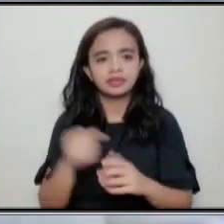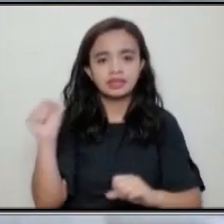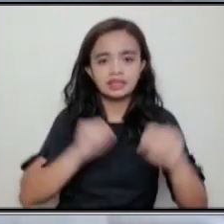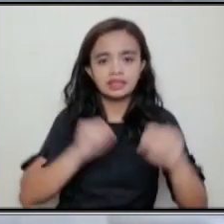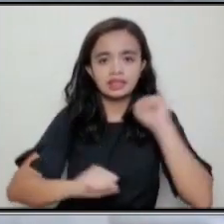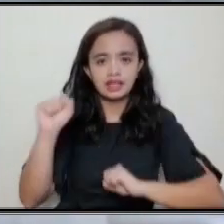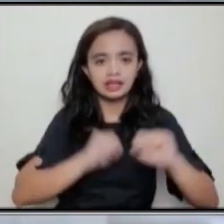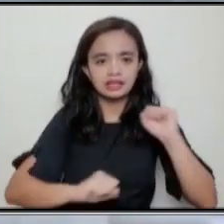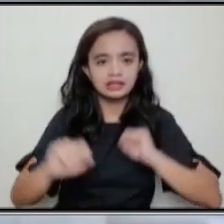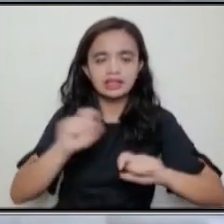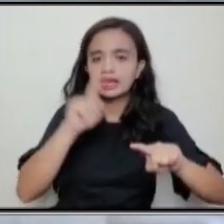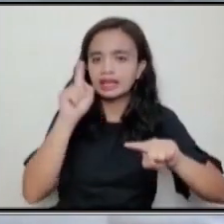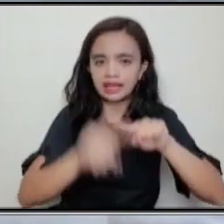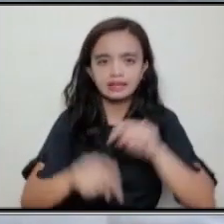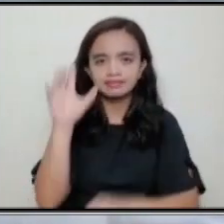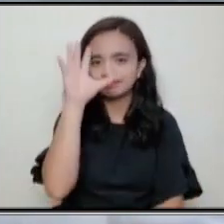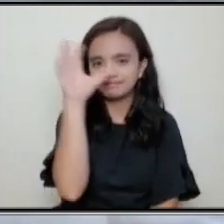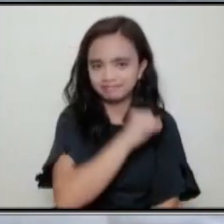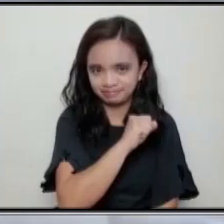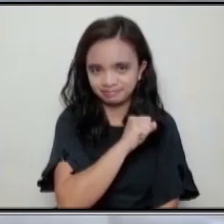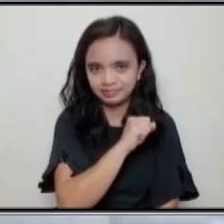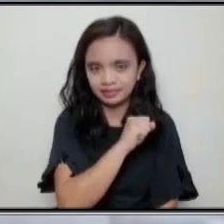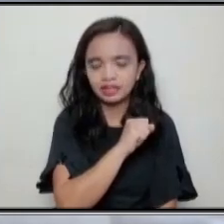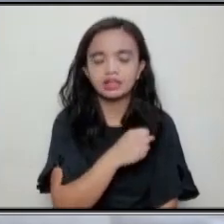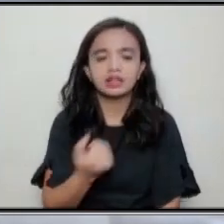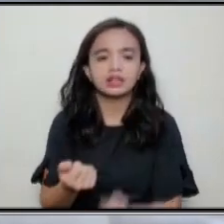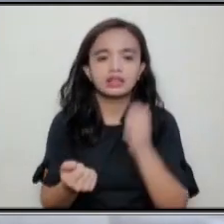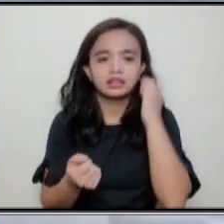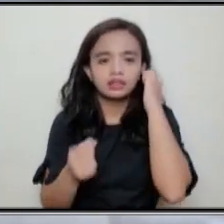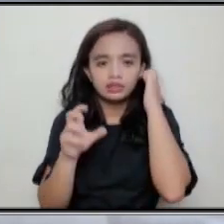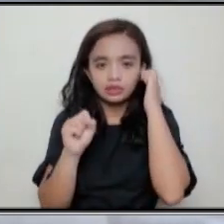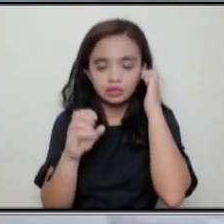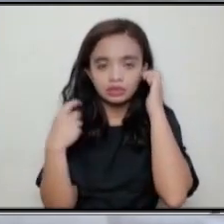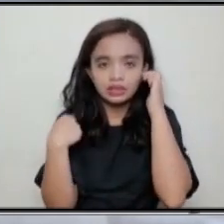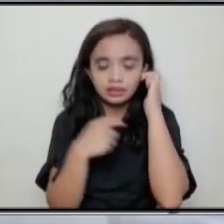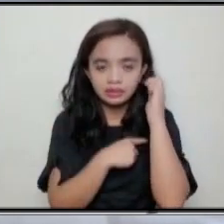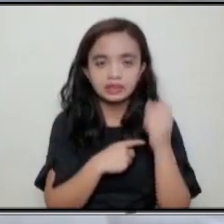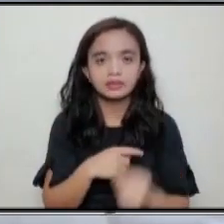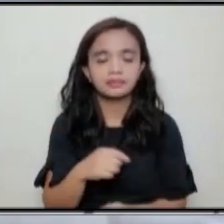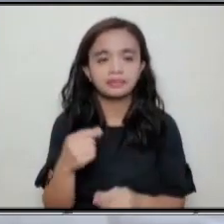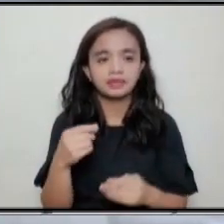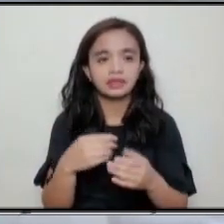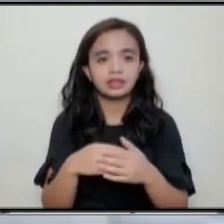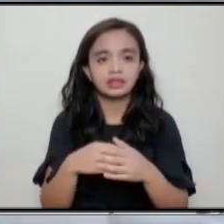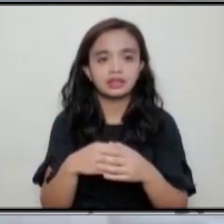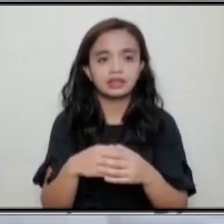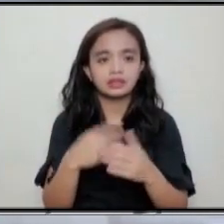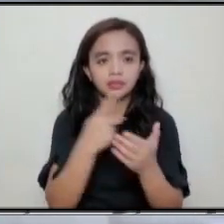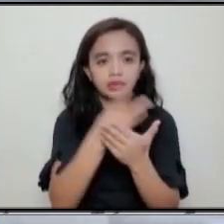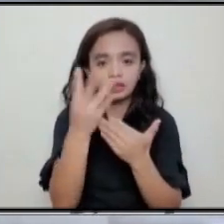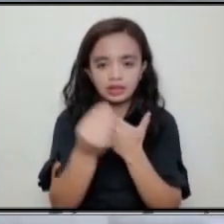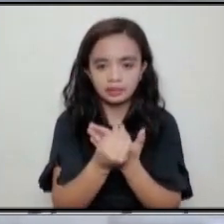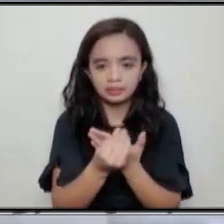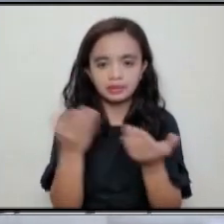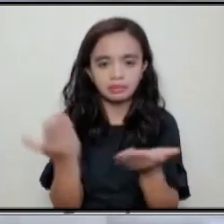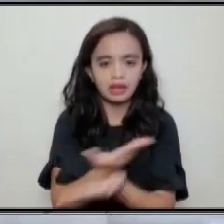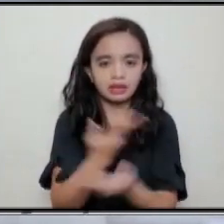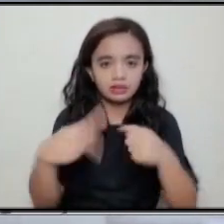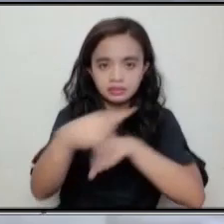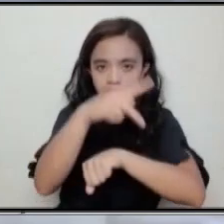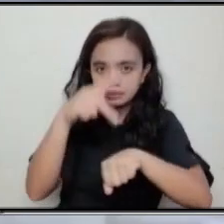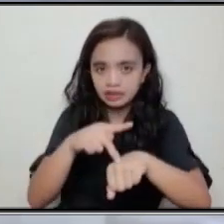ito. Kaya po, sa ganang amin po sa ilalim ng bagong Pilipinas ni Pangulong Ferdinand R. Marcos